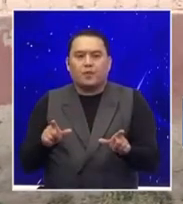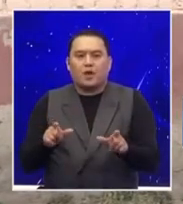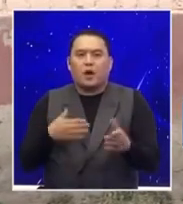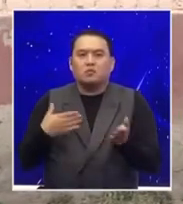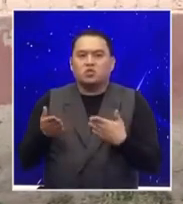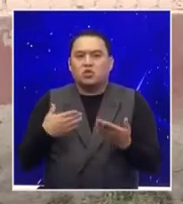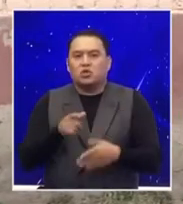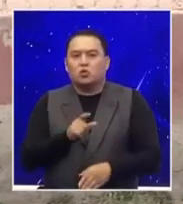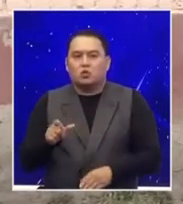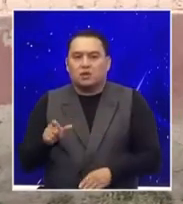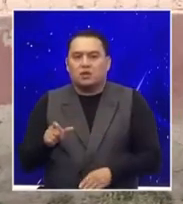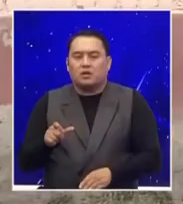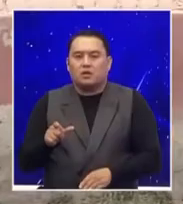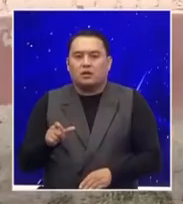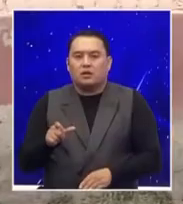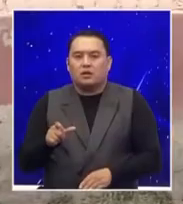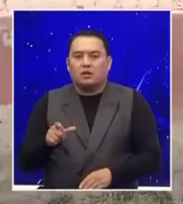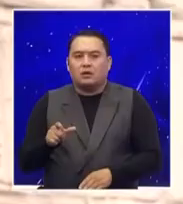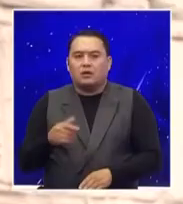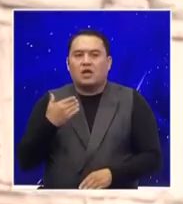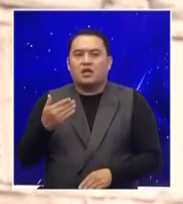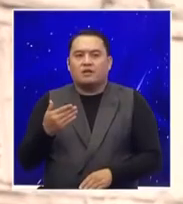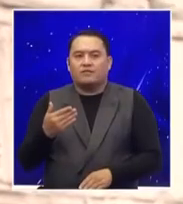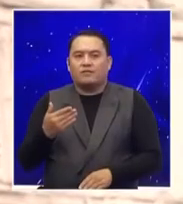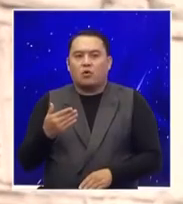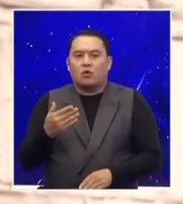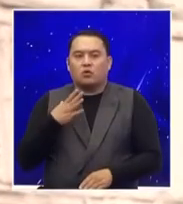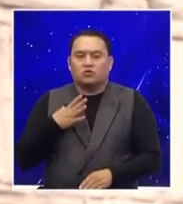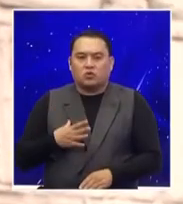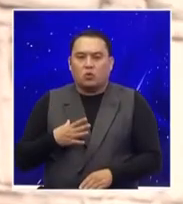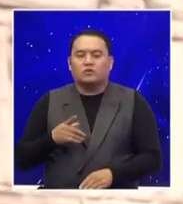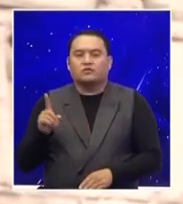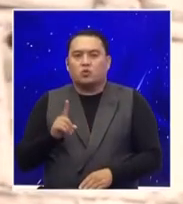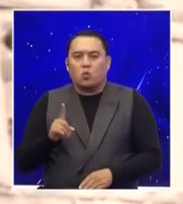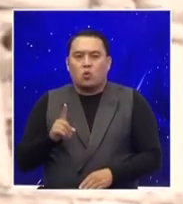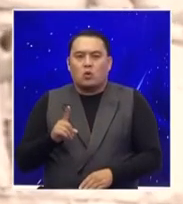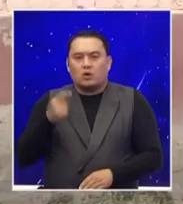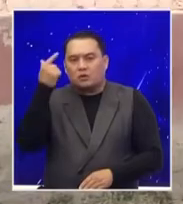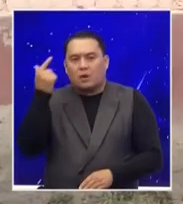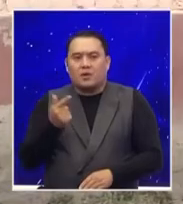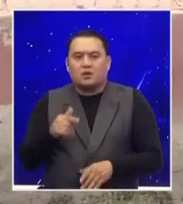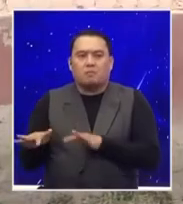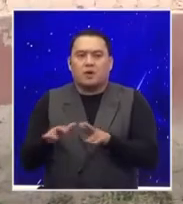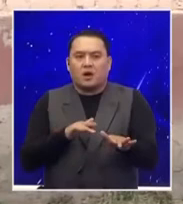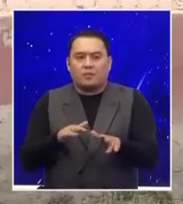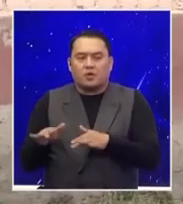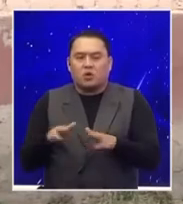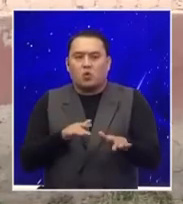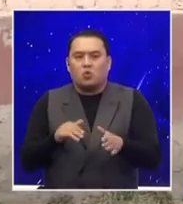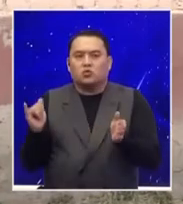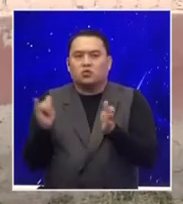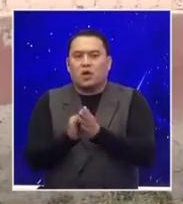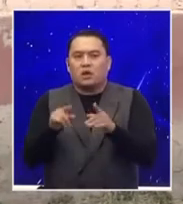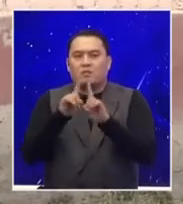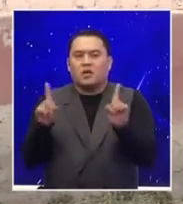общение с людьми. Его принципиальность. Думаю, что вот такие мероприятия по